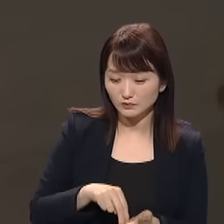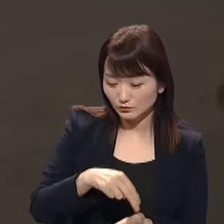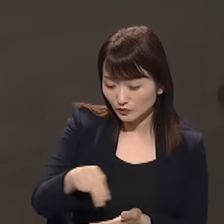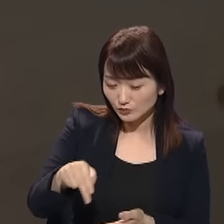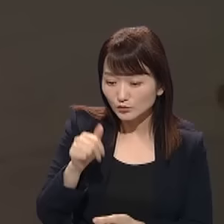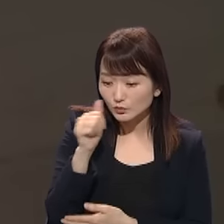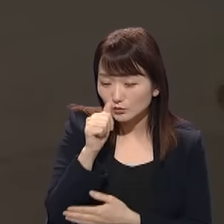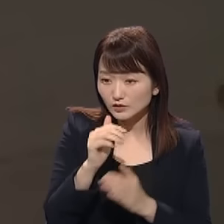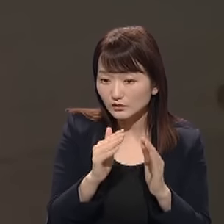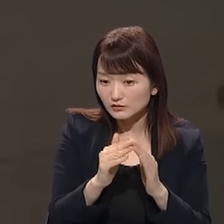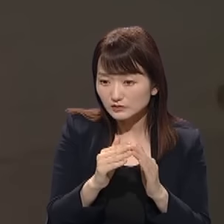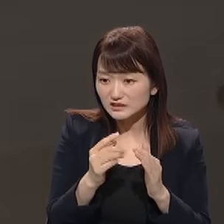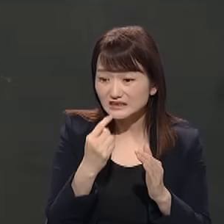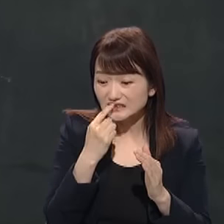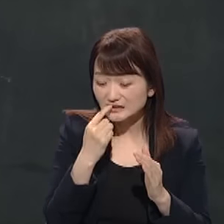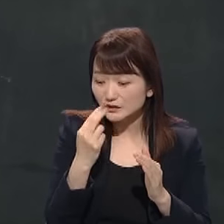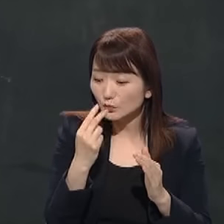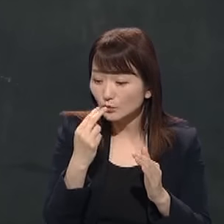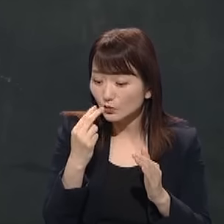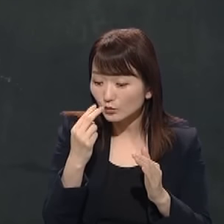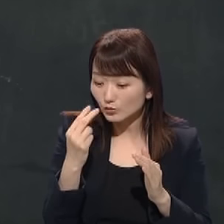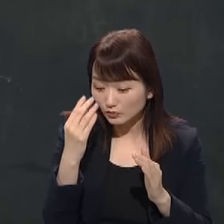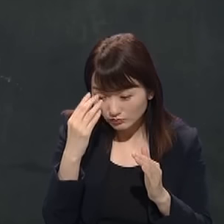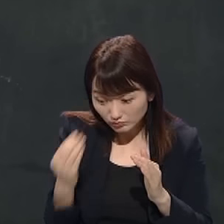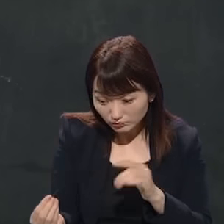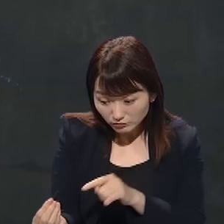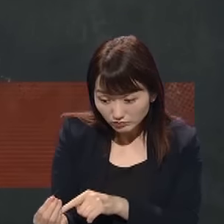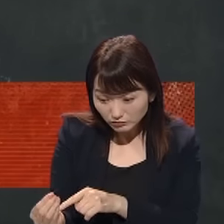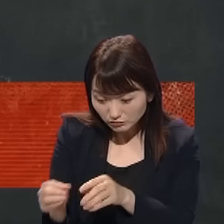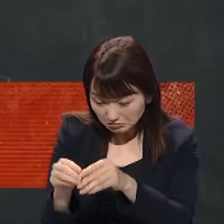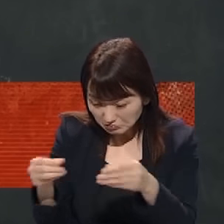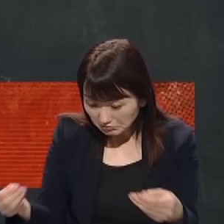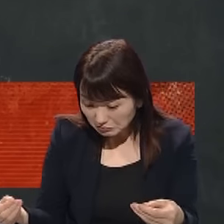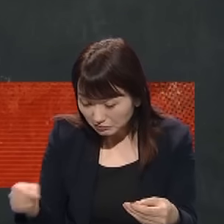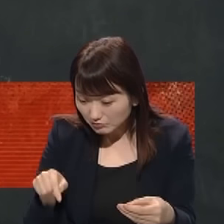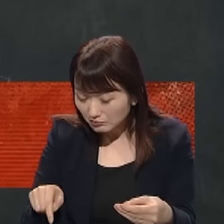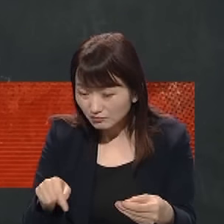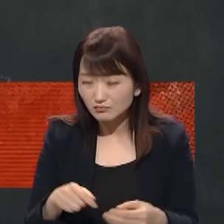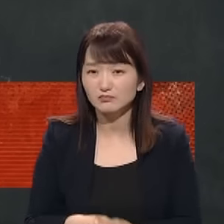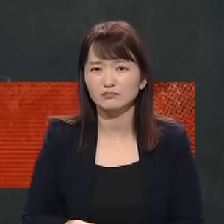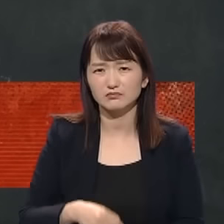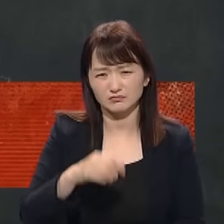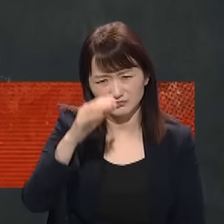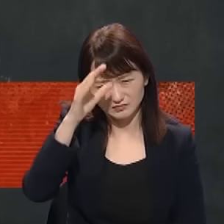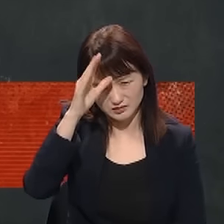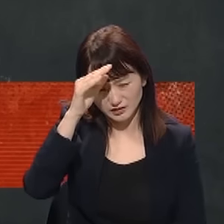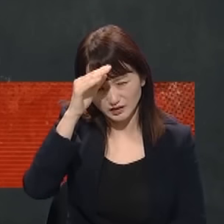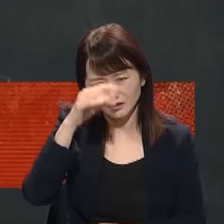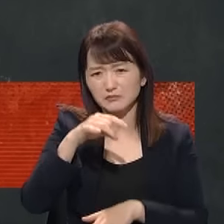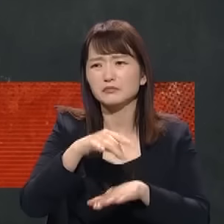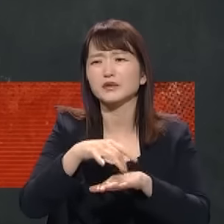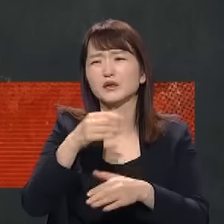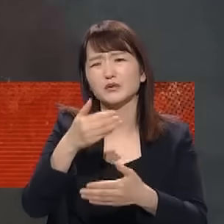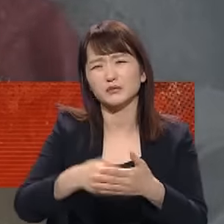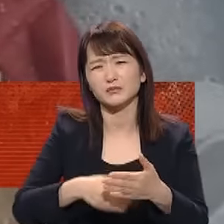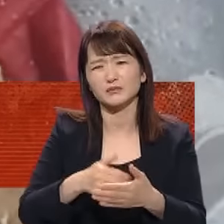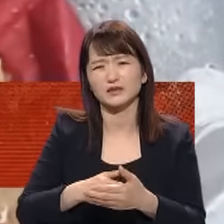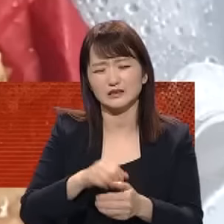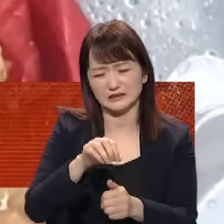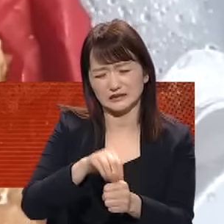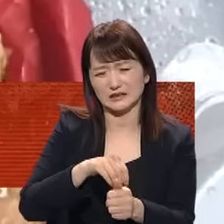흰색 봉투를 발견했습니다. 열어봤더니 박스가 들어있었는데 먹다 남은 치킨 뼈 조각과 감자튀김이